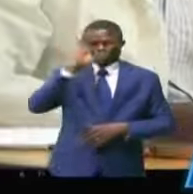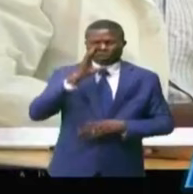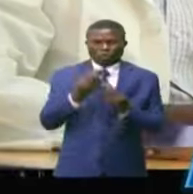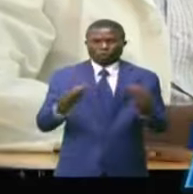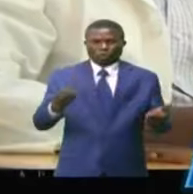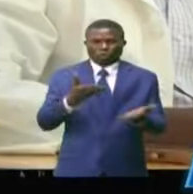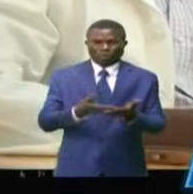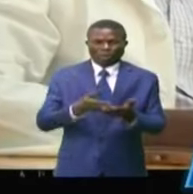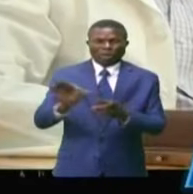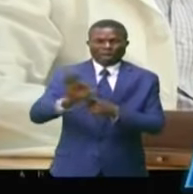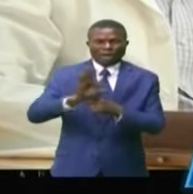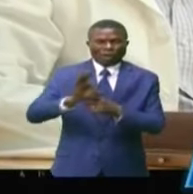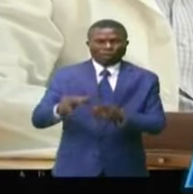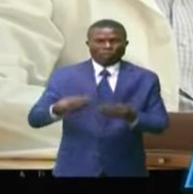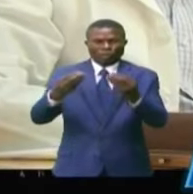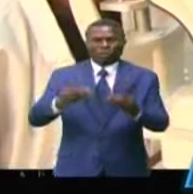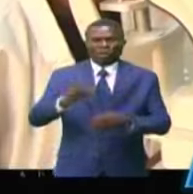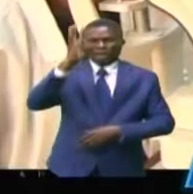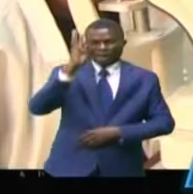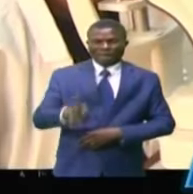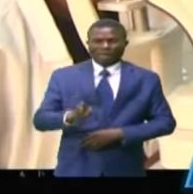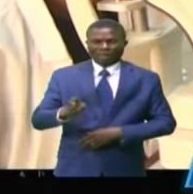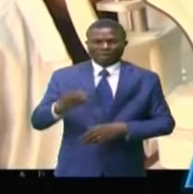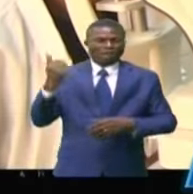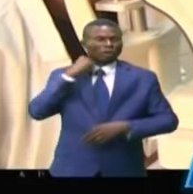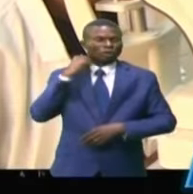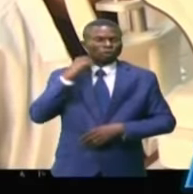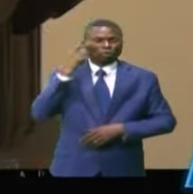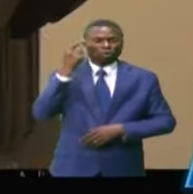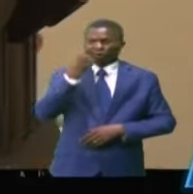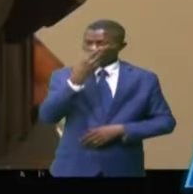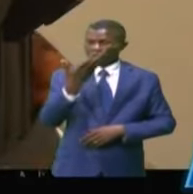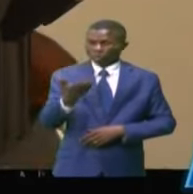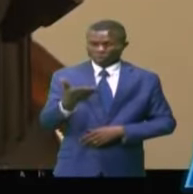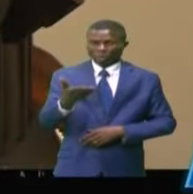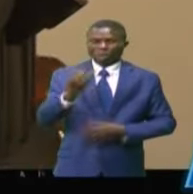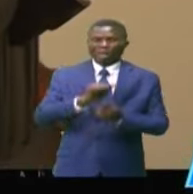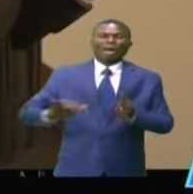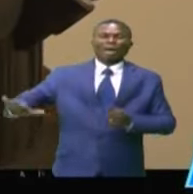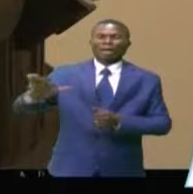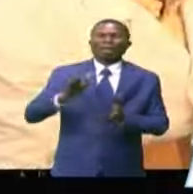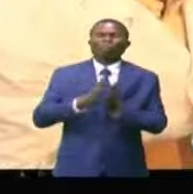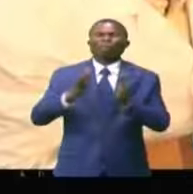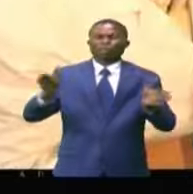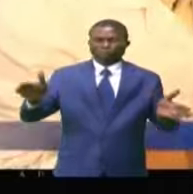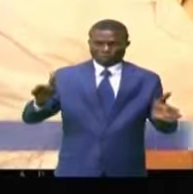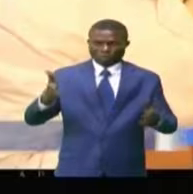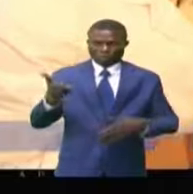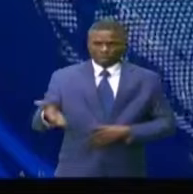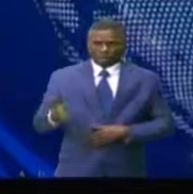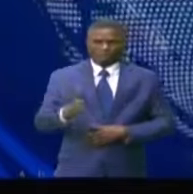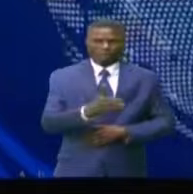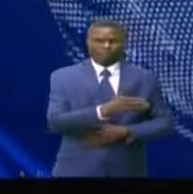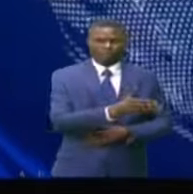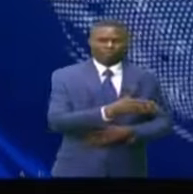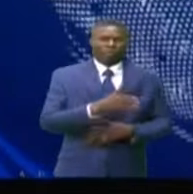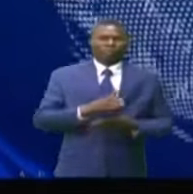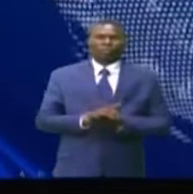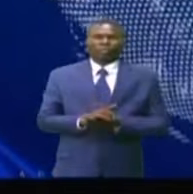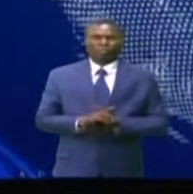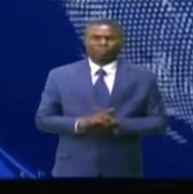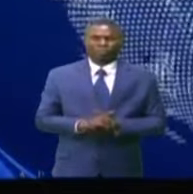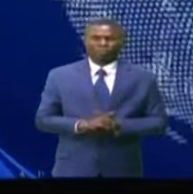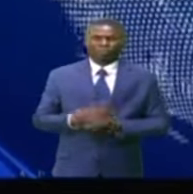en formant plus de 400 ophtalmologistes et 400 optométristes sur toute l'étendue du territoire national.